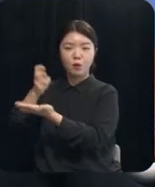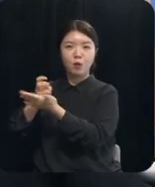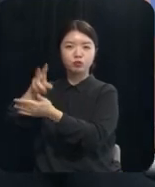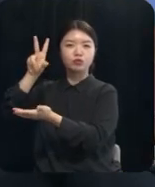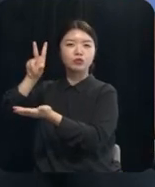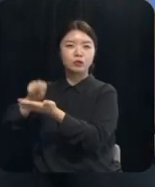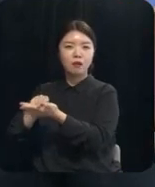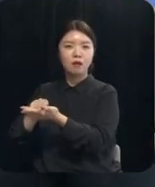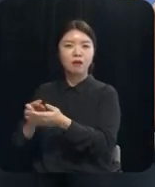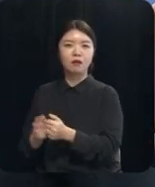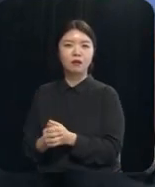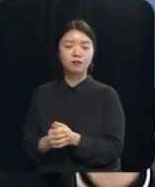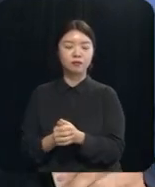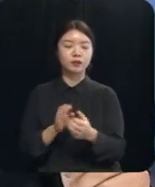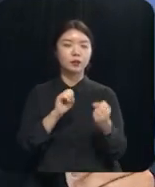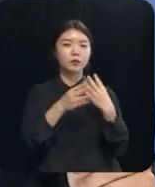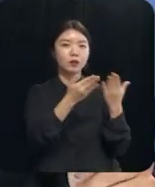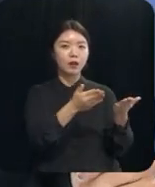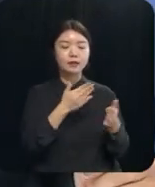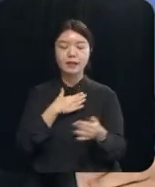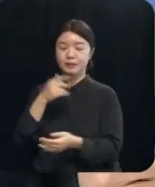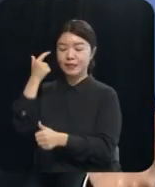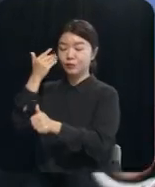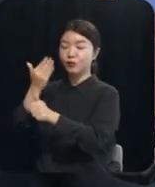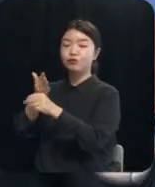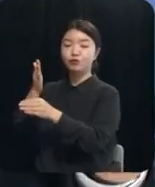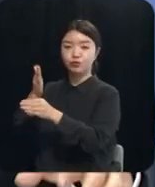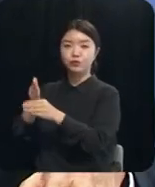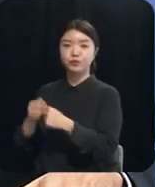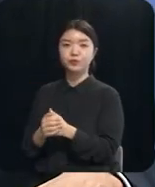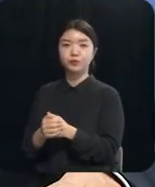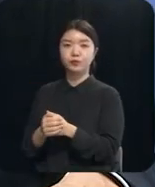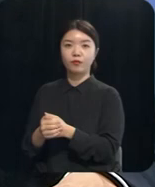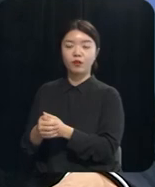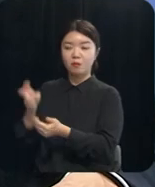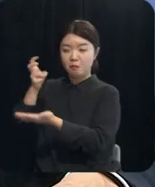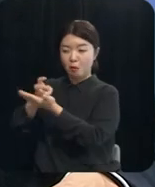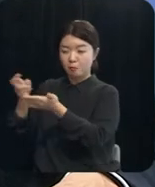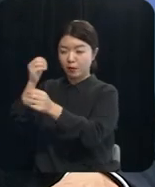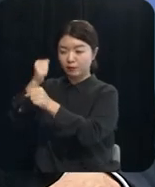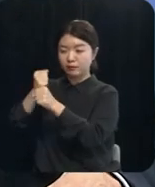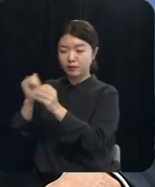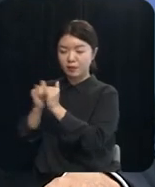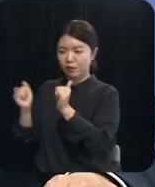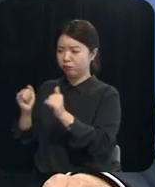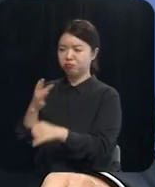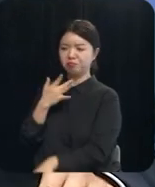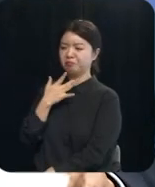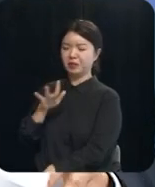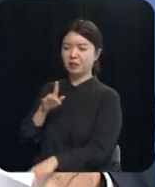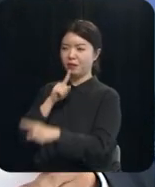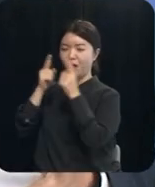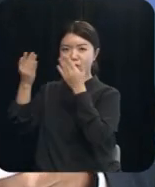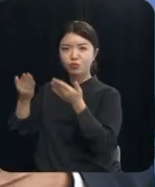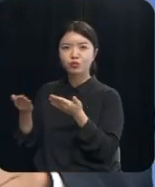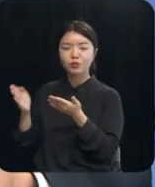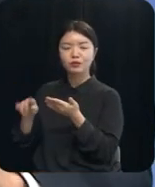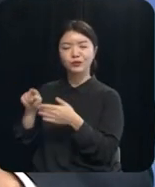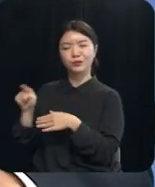답변, 입법자가 답변 드리겠습니다. 아니 제가 질문을 네, 하잖아요. 예. 입법자가 그것을 하지 않았다라고 얘기하는 것은